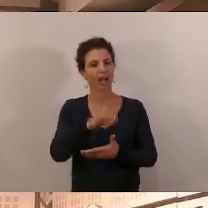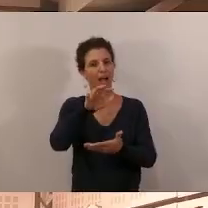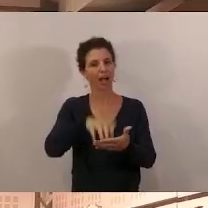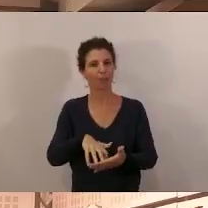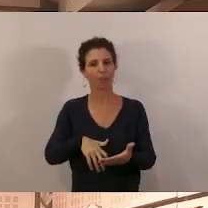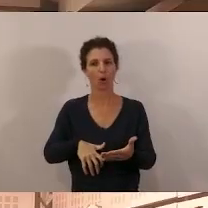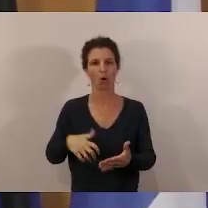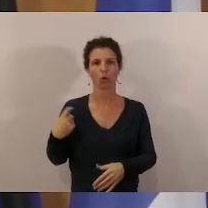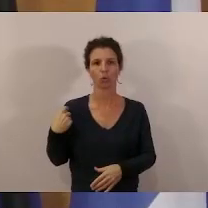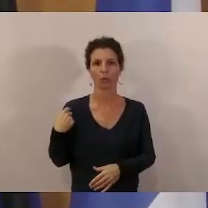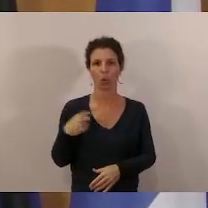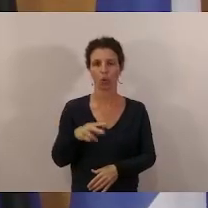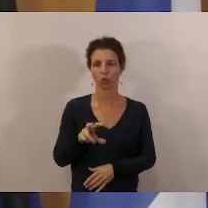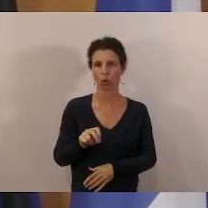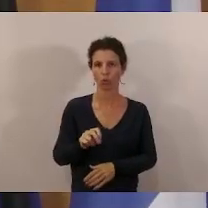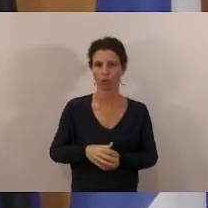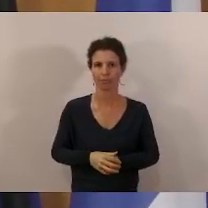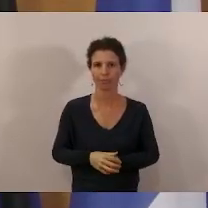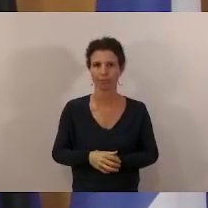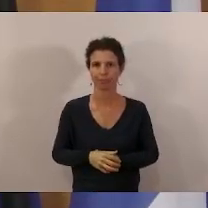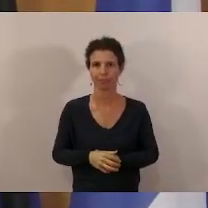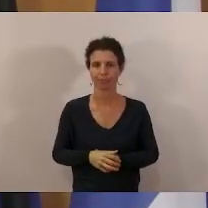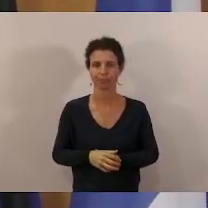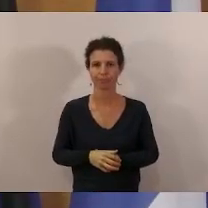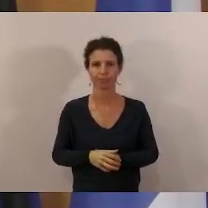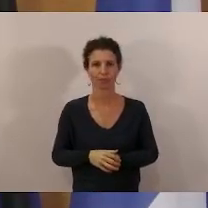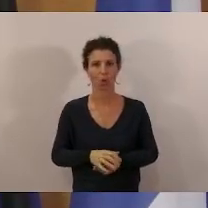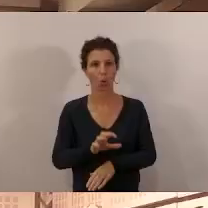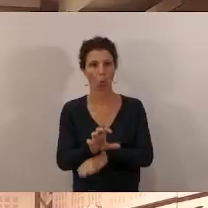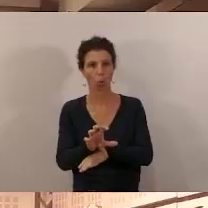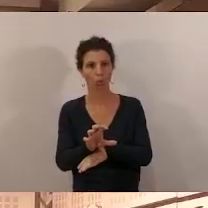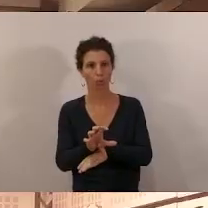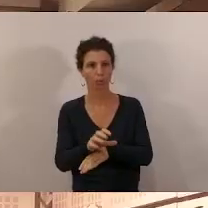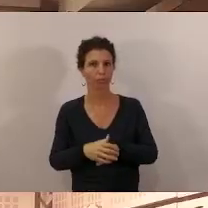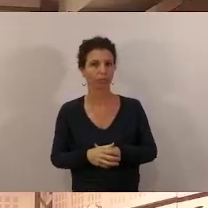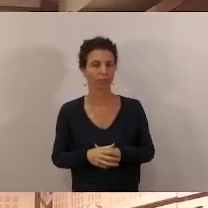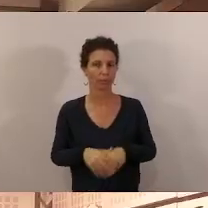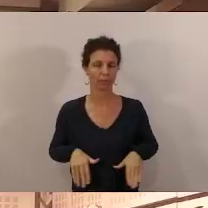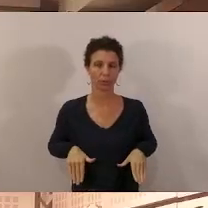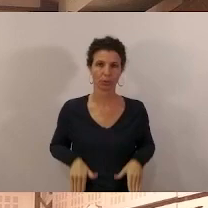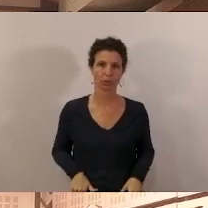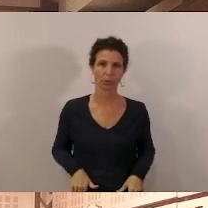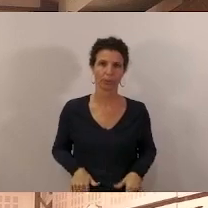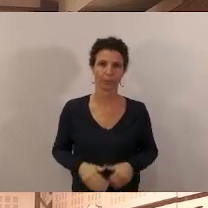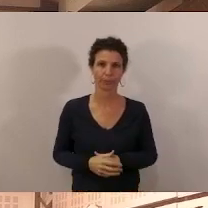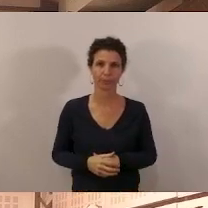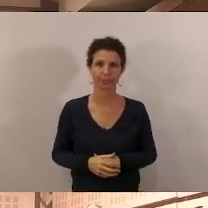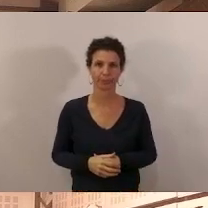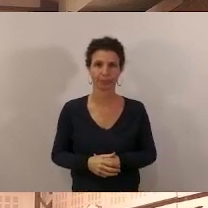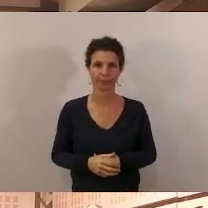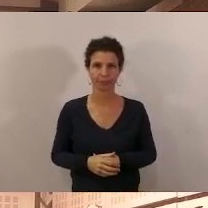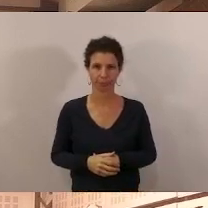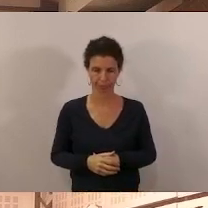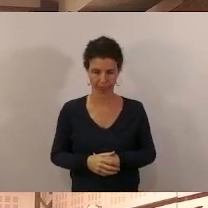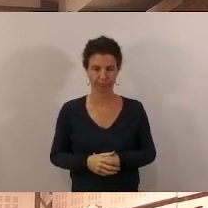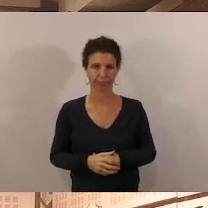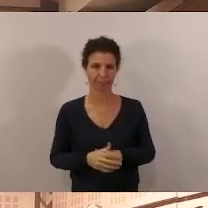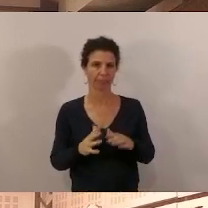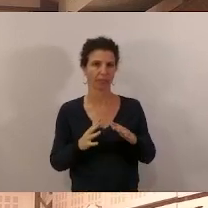numéro 30, y a-t-il des contre, des abstentions?